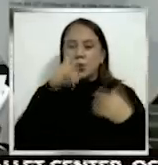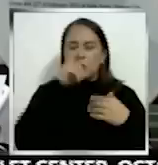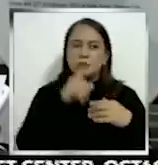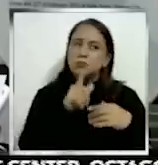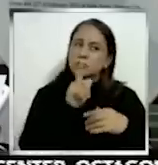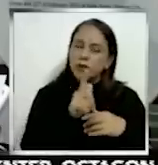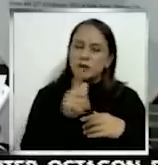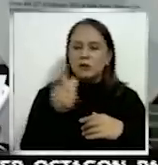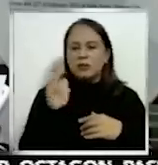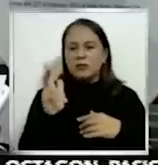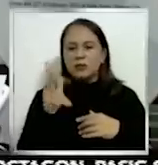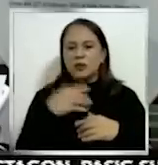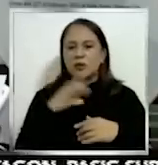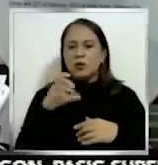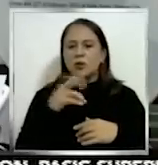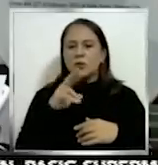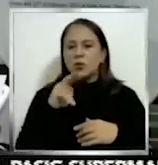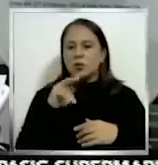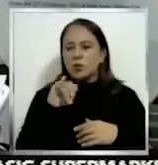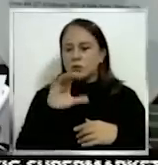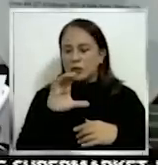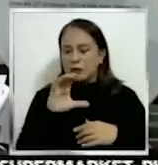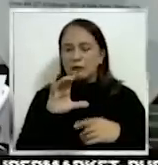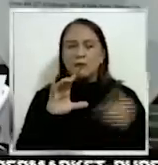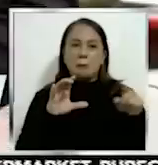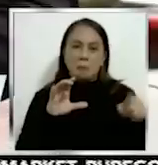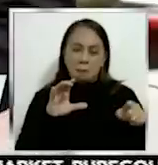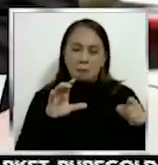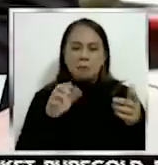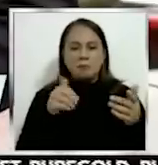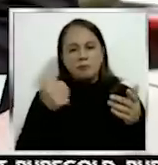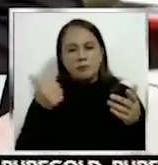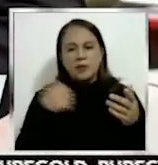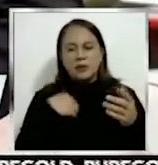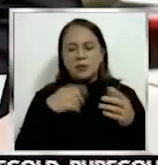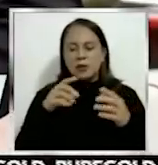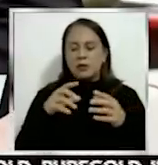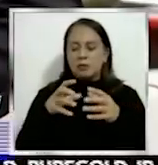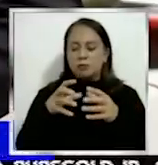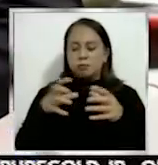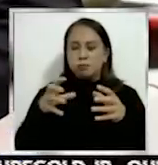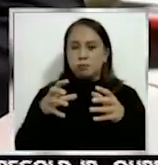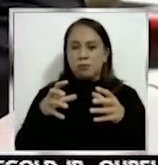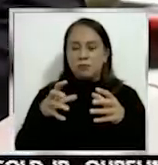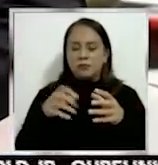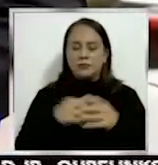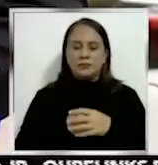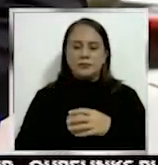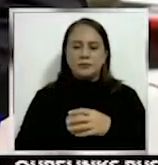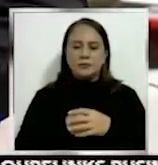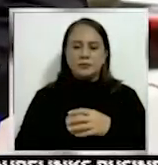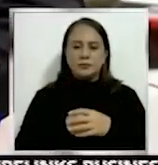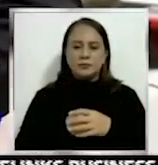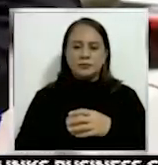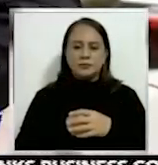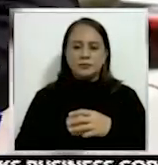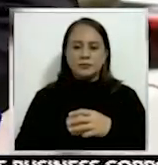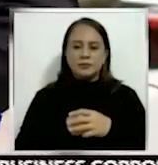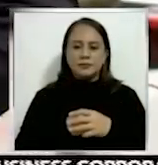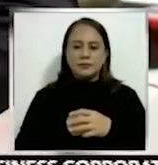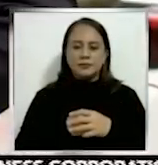chronic glomerulonephritis na yun. Yung namamaga ang kidney. Para sa GMA Integrated News, Leigh Alves,